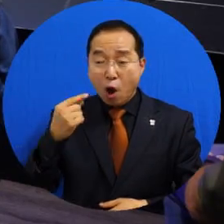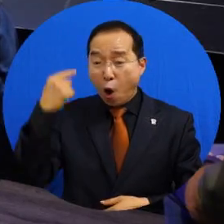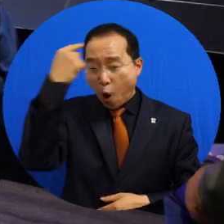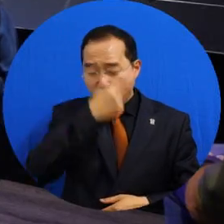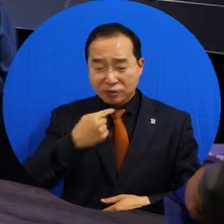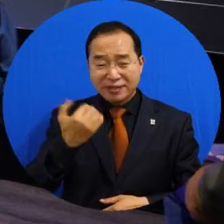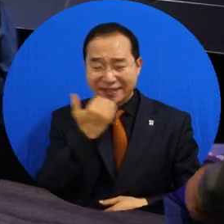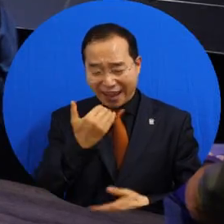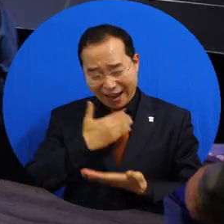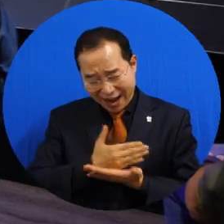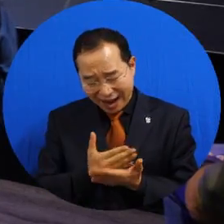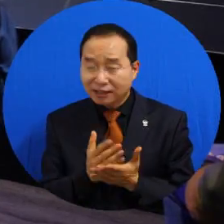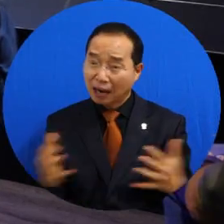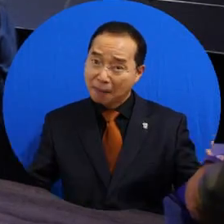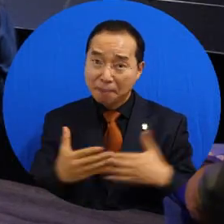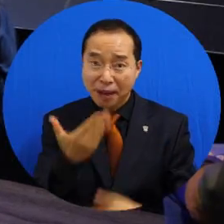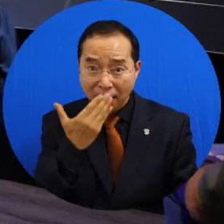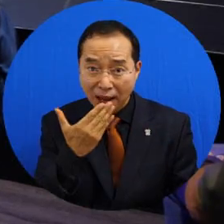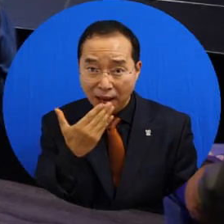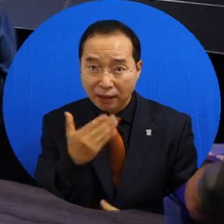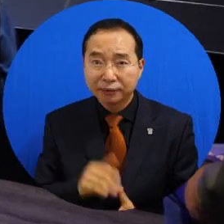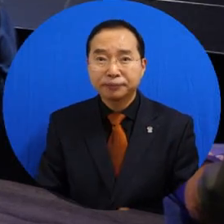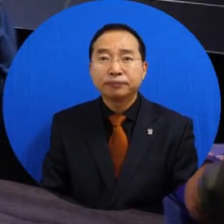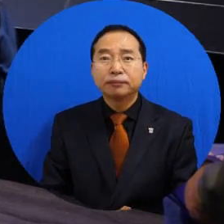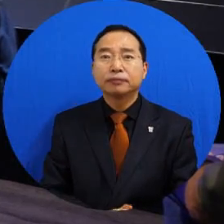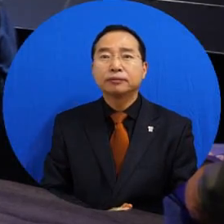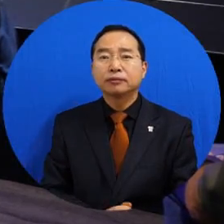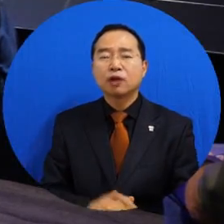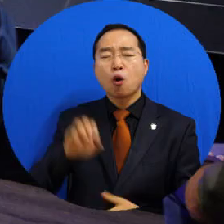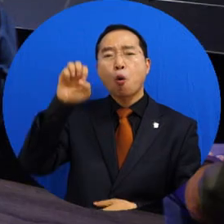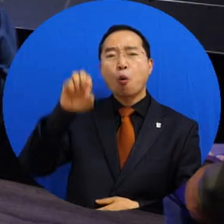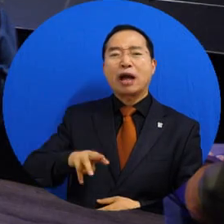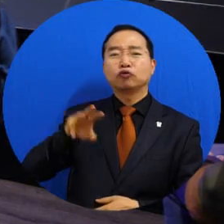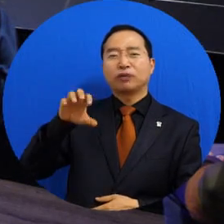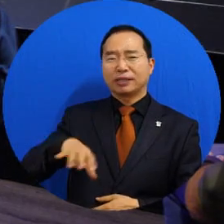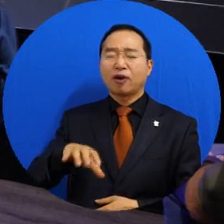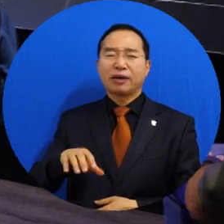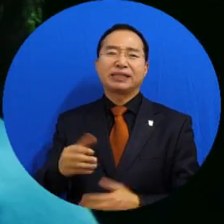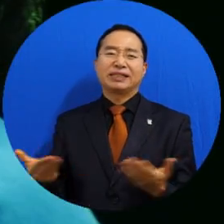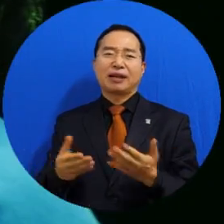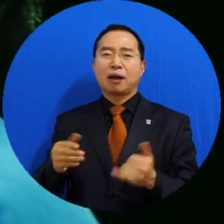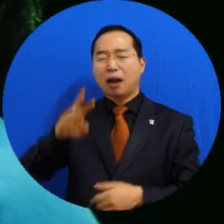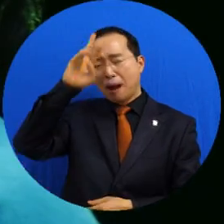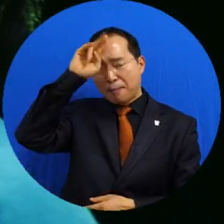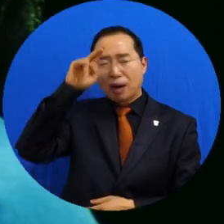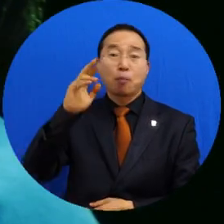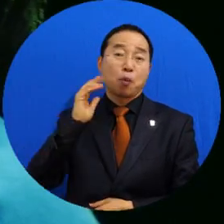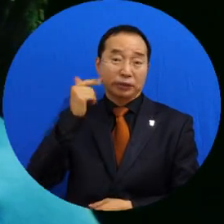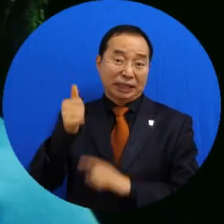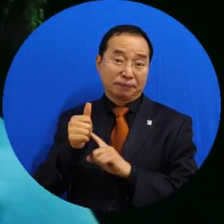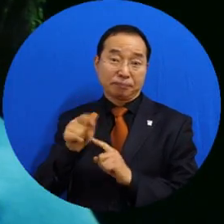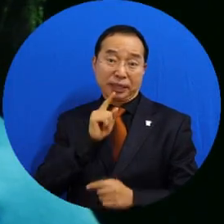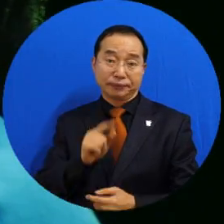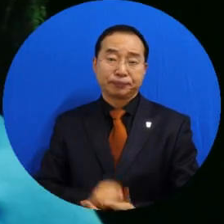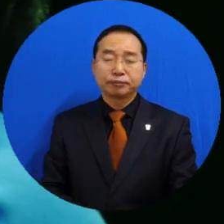광주에서 다문화 가정을 위해서 열심히 일하시는 박홍순 목사님이라는 분이 계세요. 이주민과 반대되는 말, 즉 우리를